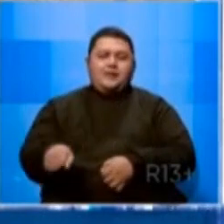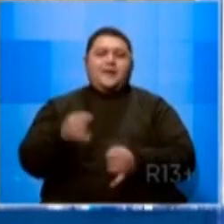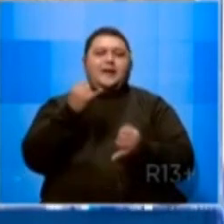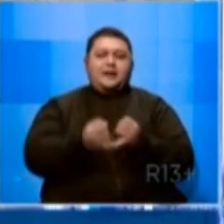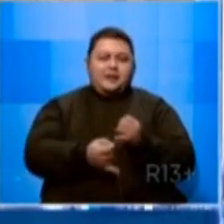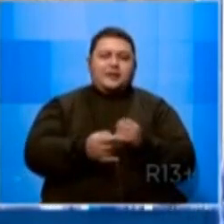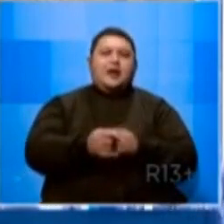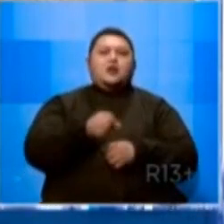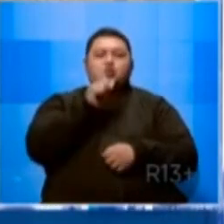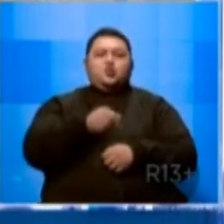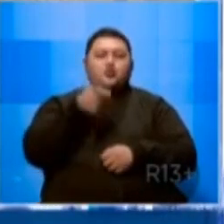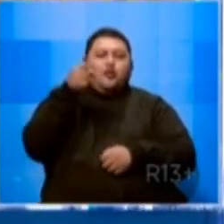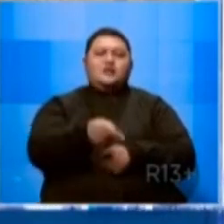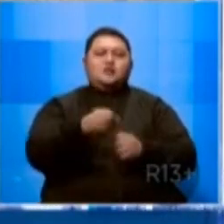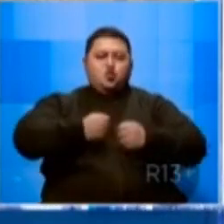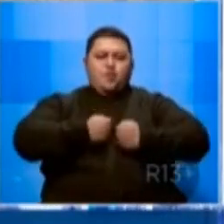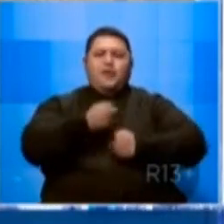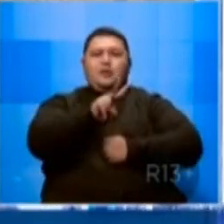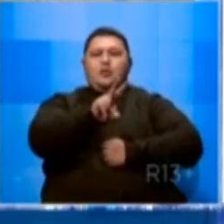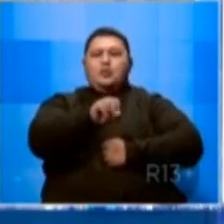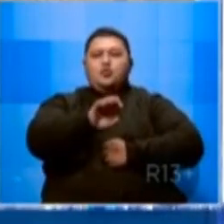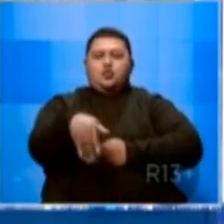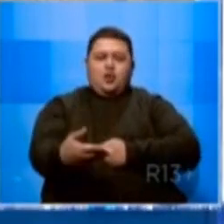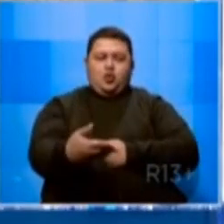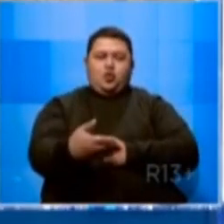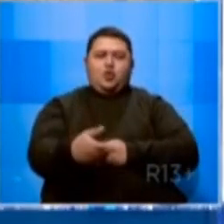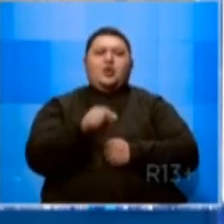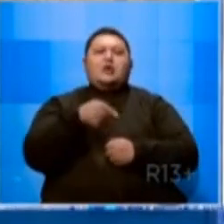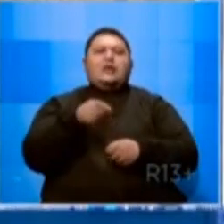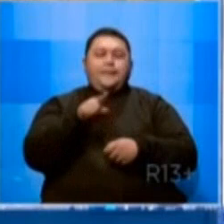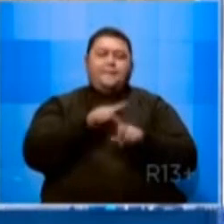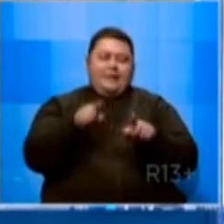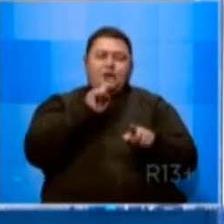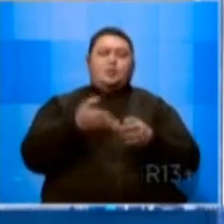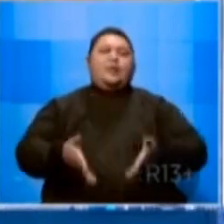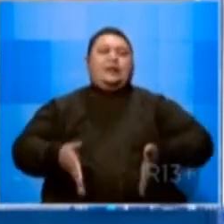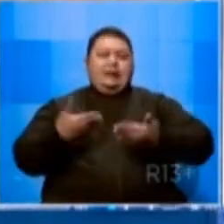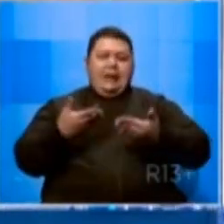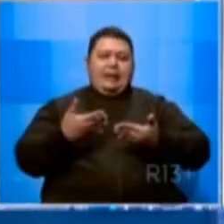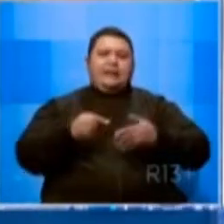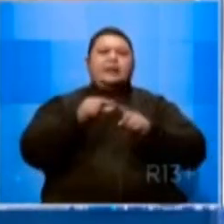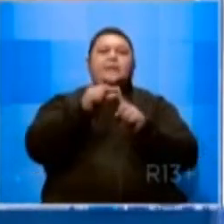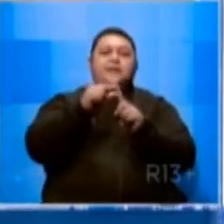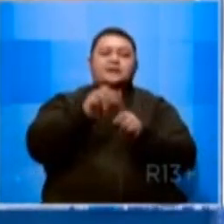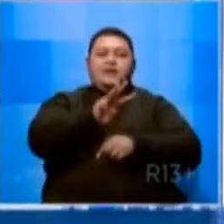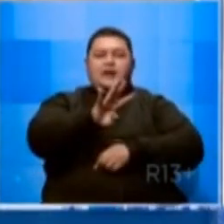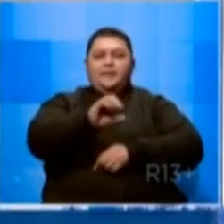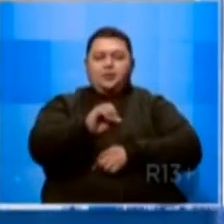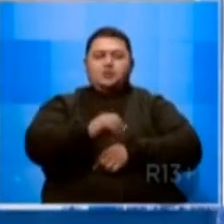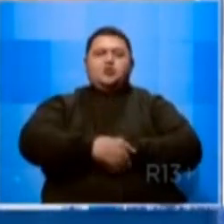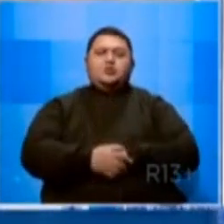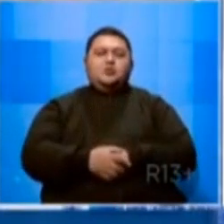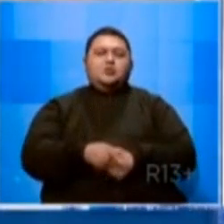20 tahun Walaupun memang itu hukuman yang paling ringan di dalam konstruksi pasal 30 ayat 340 namun itu